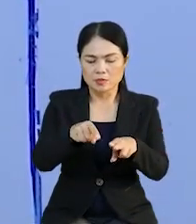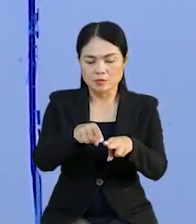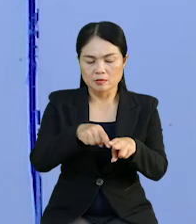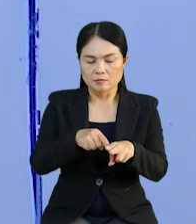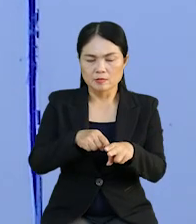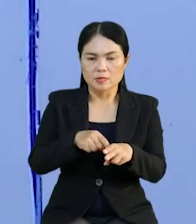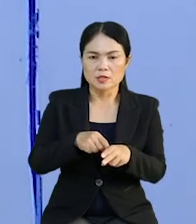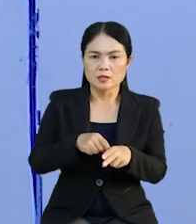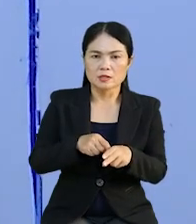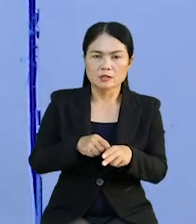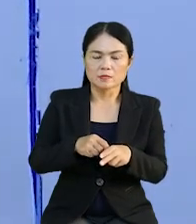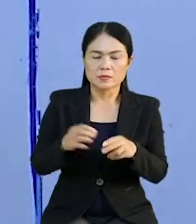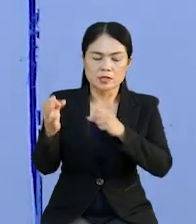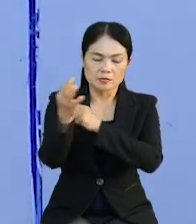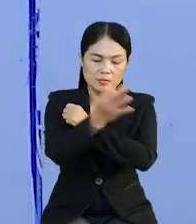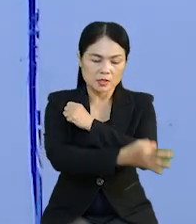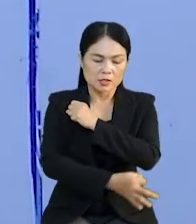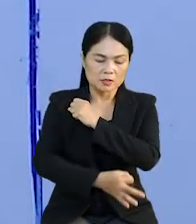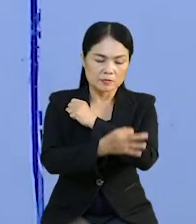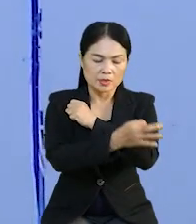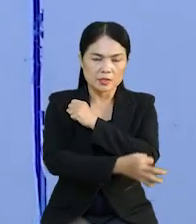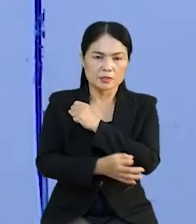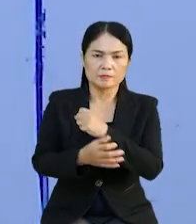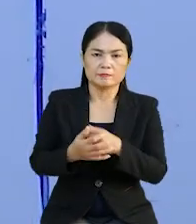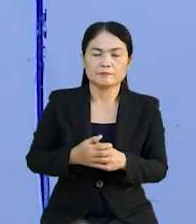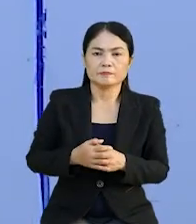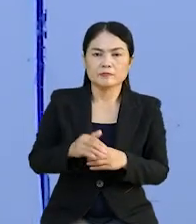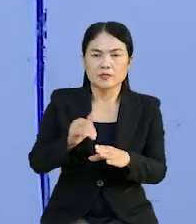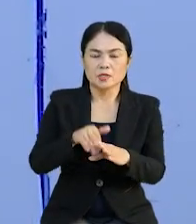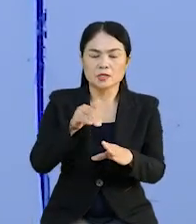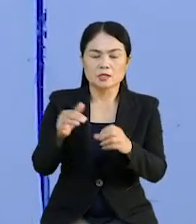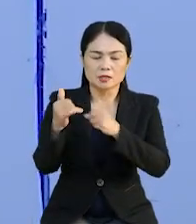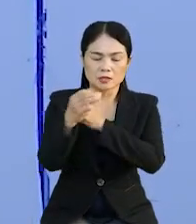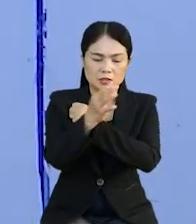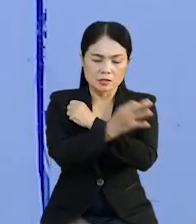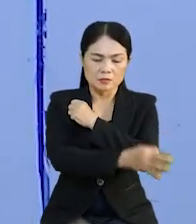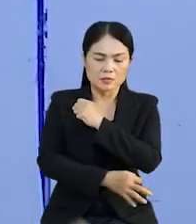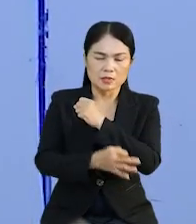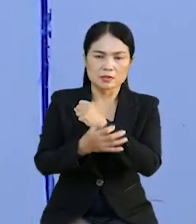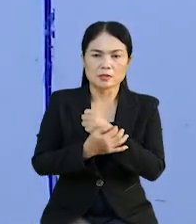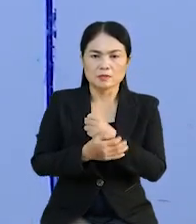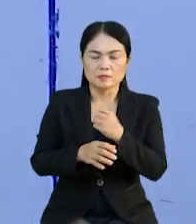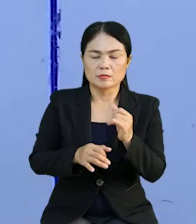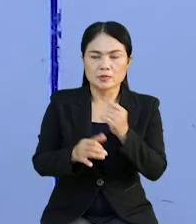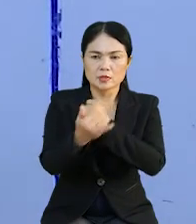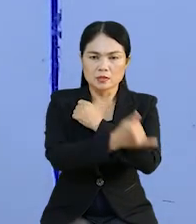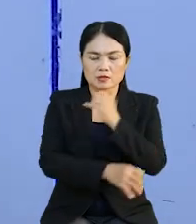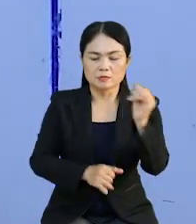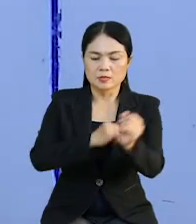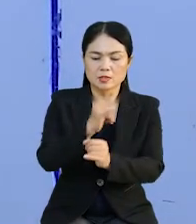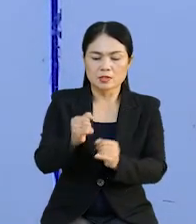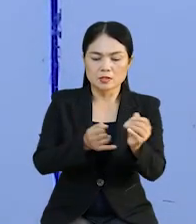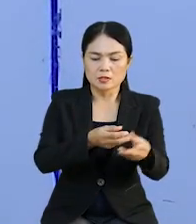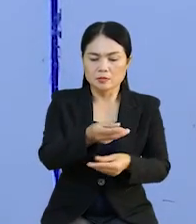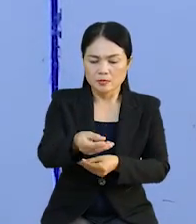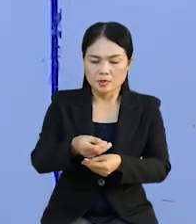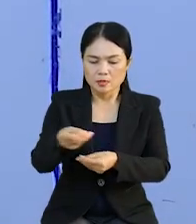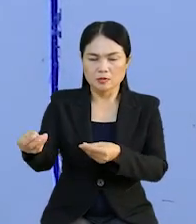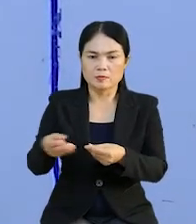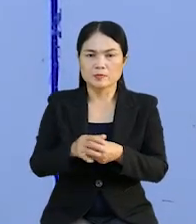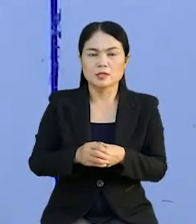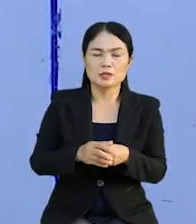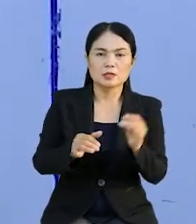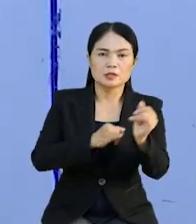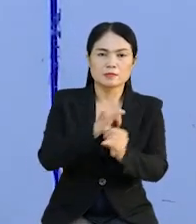គឺពាក្យបរទេសបាទបរទេសណាក្រៅប្រទេសឬក៏អន្តរជាតិទៅលក់នៅឯអន្តរ